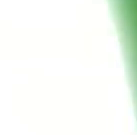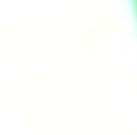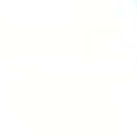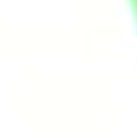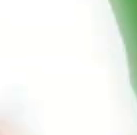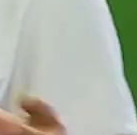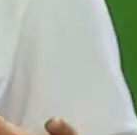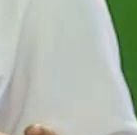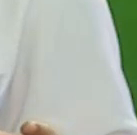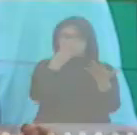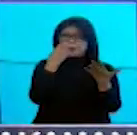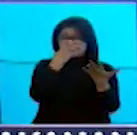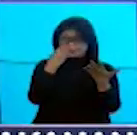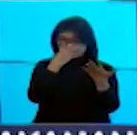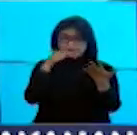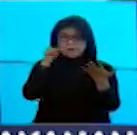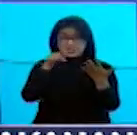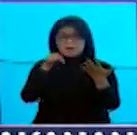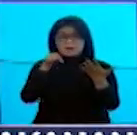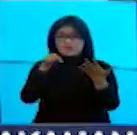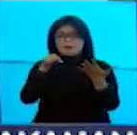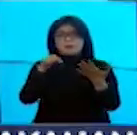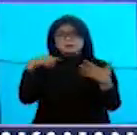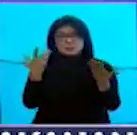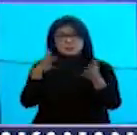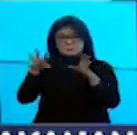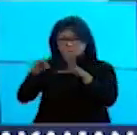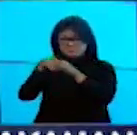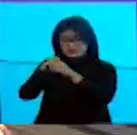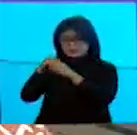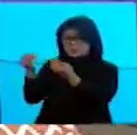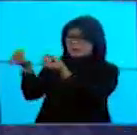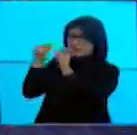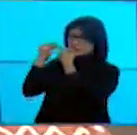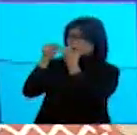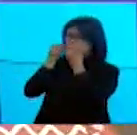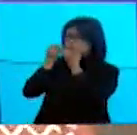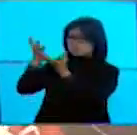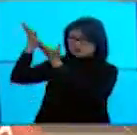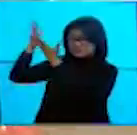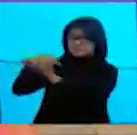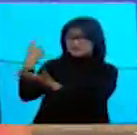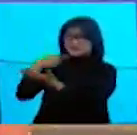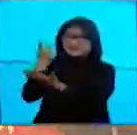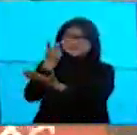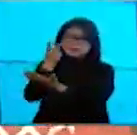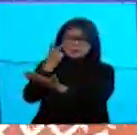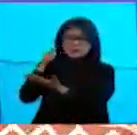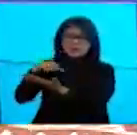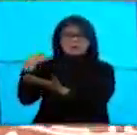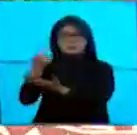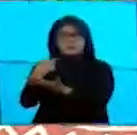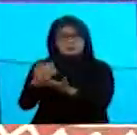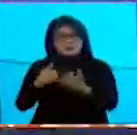berkumur-kumur. Oleh karena itu, ya salah satu ajaran Islam yang harus kita jaga dan harus kita amalkan, ya khususnya